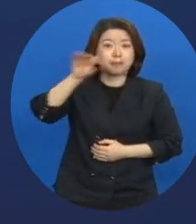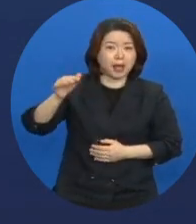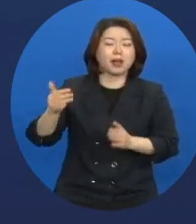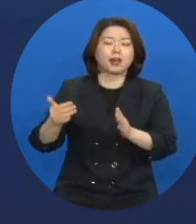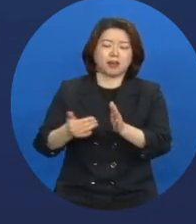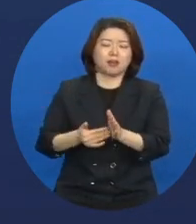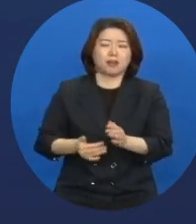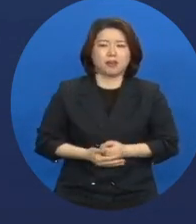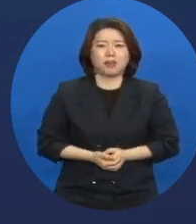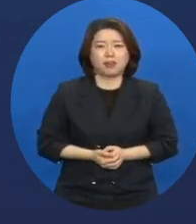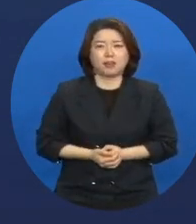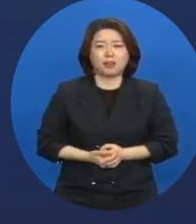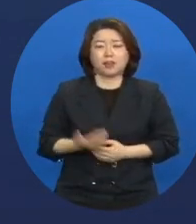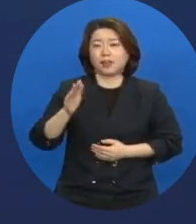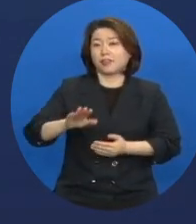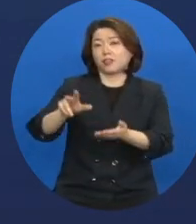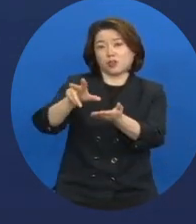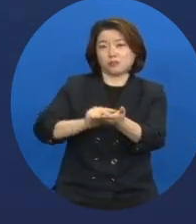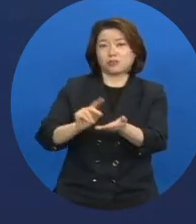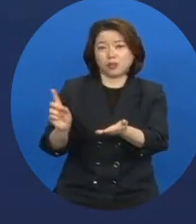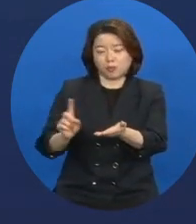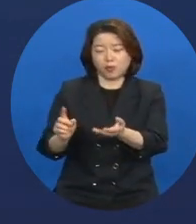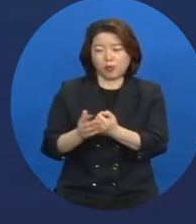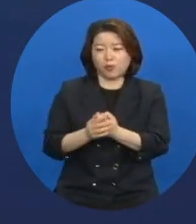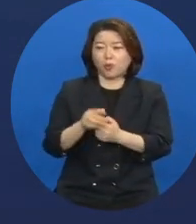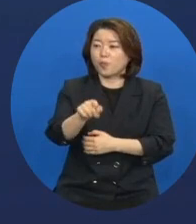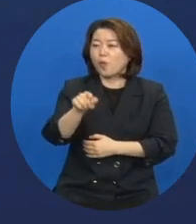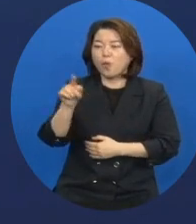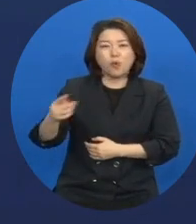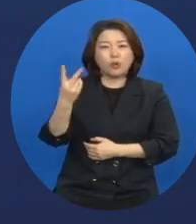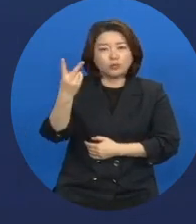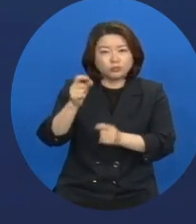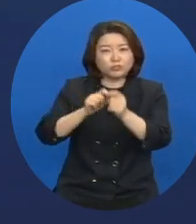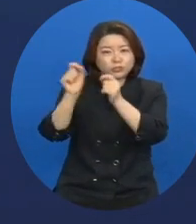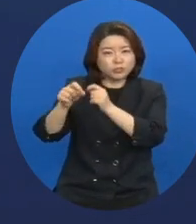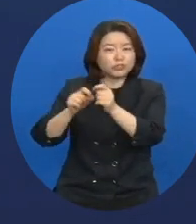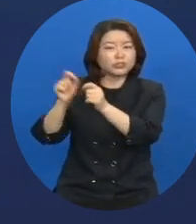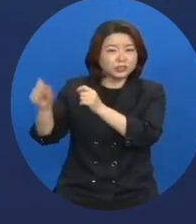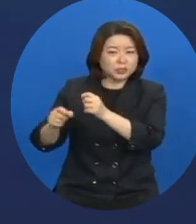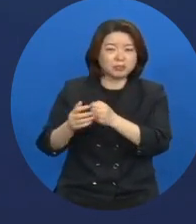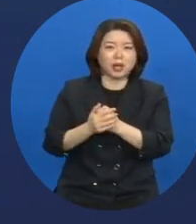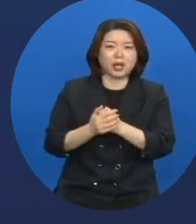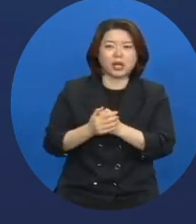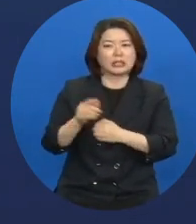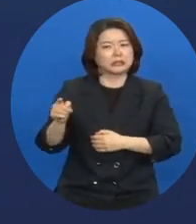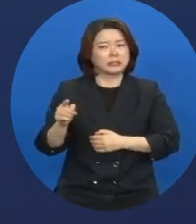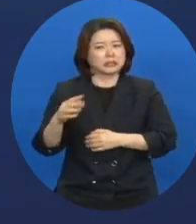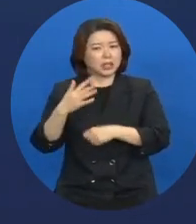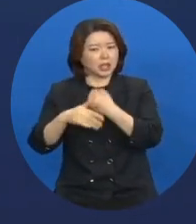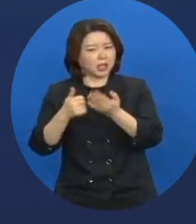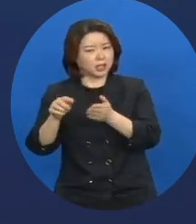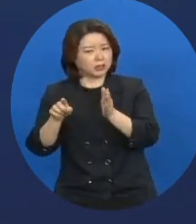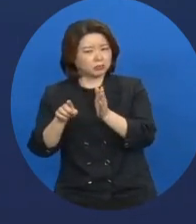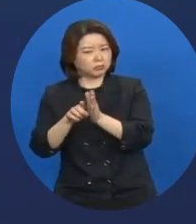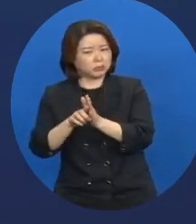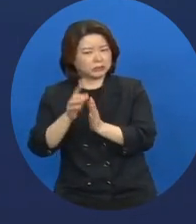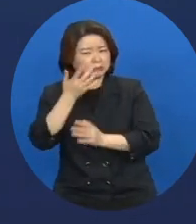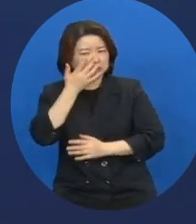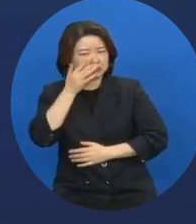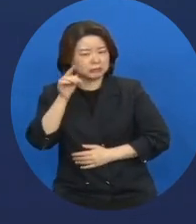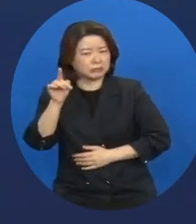겁니다. 문제는 에브라임 지파, 므낫세 지파는 그렇게 하나님이 믿어지지 않은 거예요.